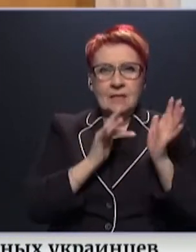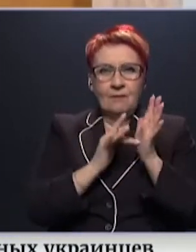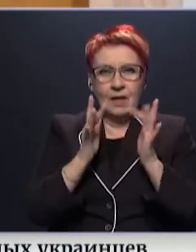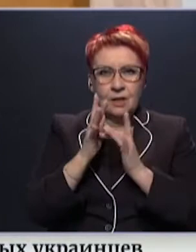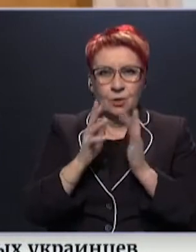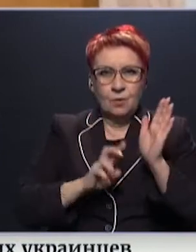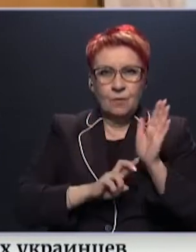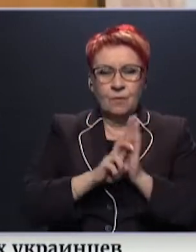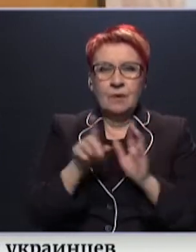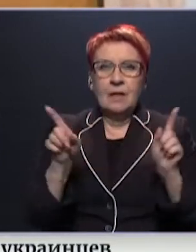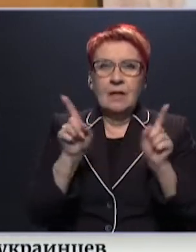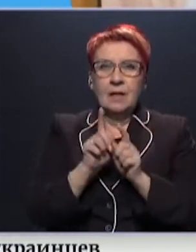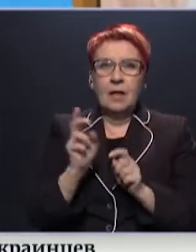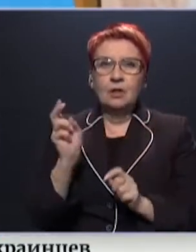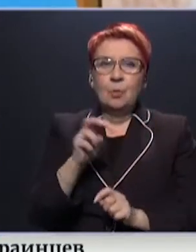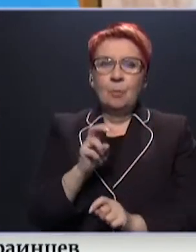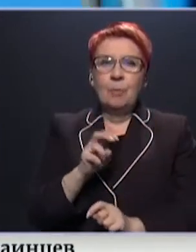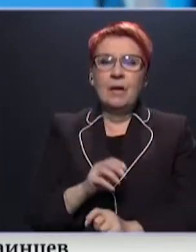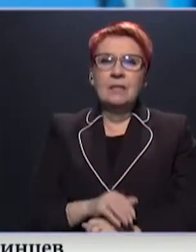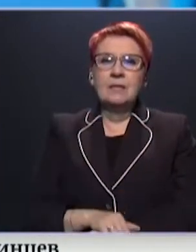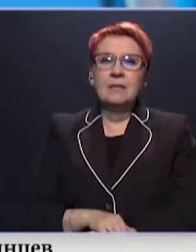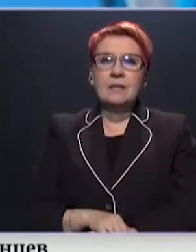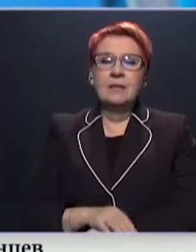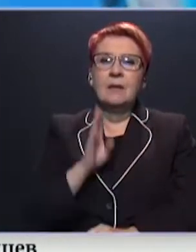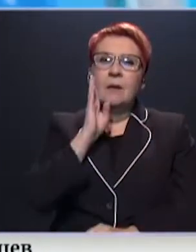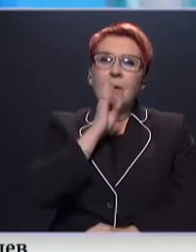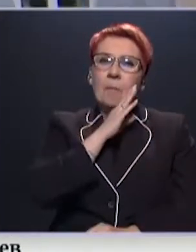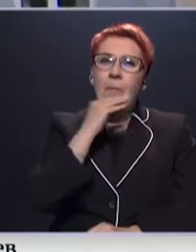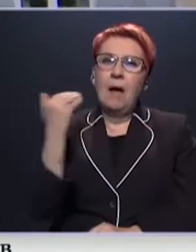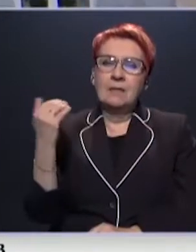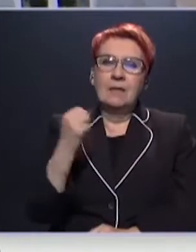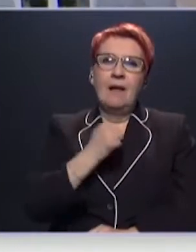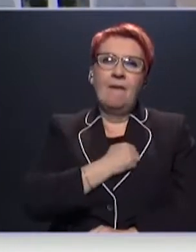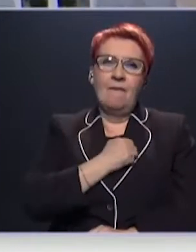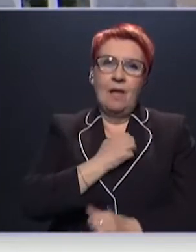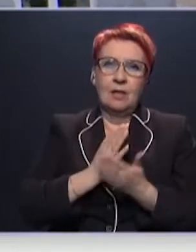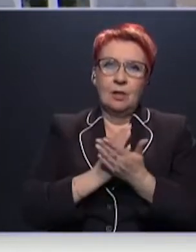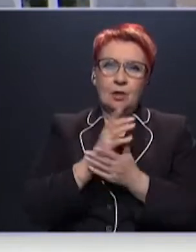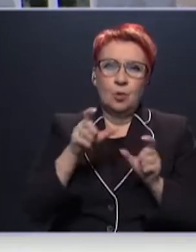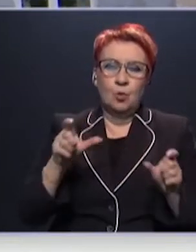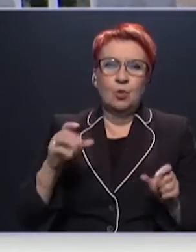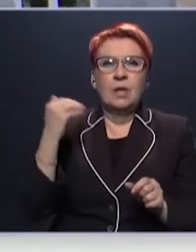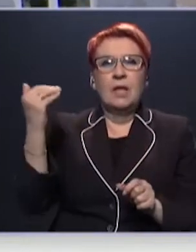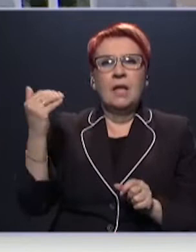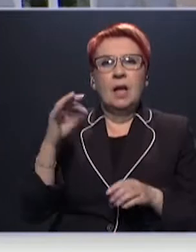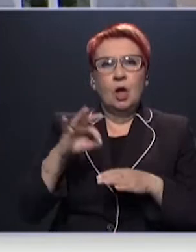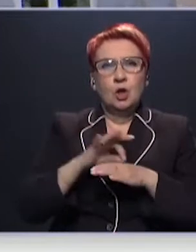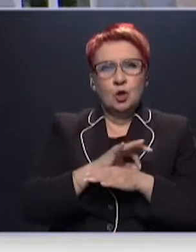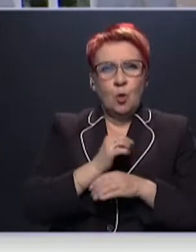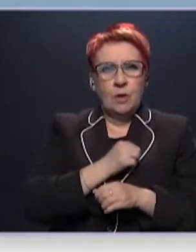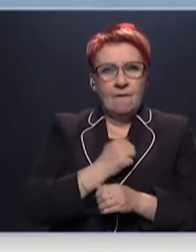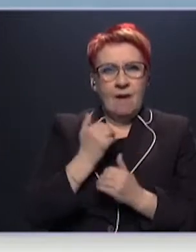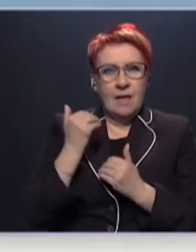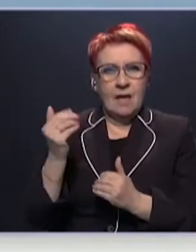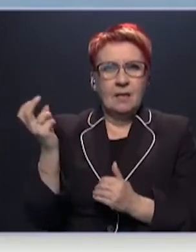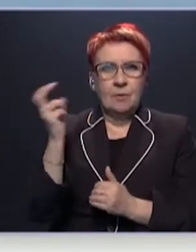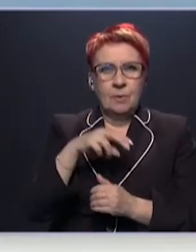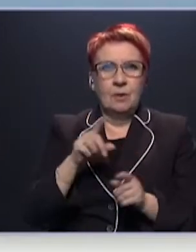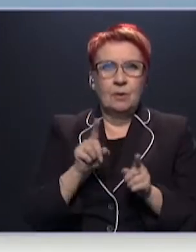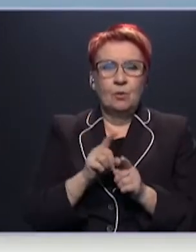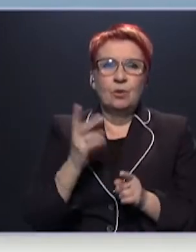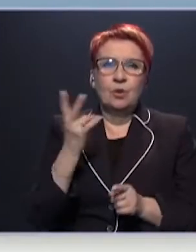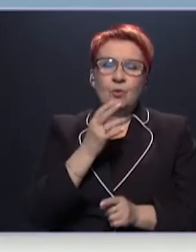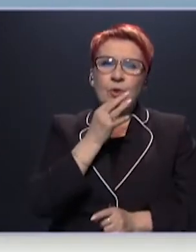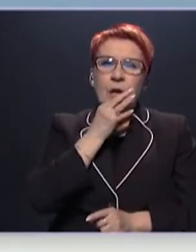также приходили и матери военнослужащих, и их жены. Нужно вообще отметить,